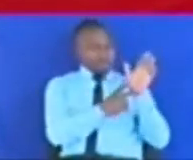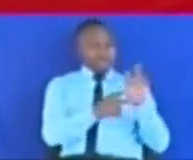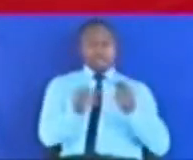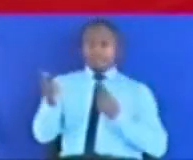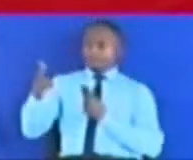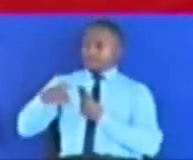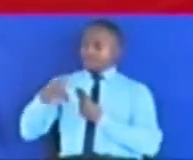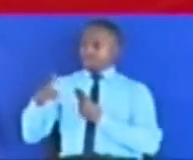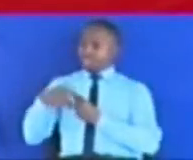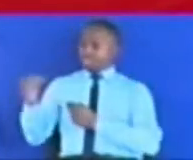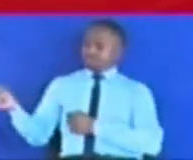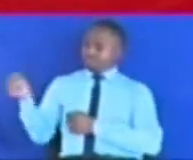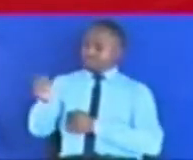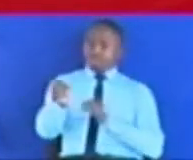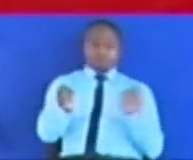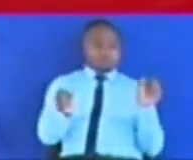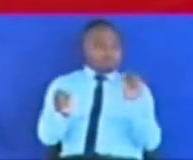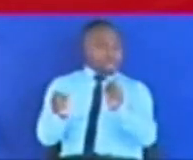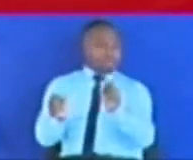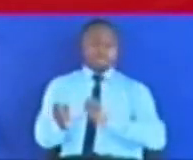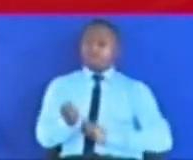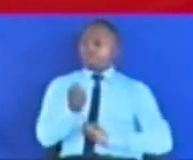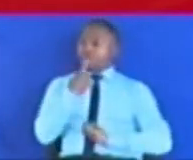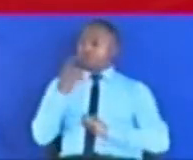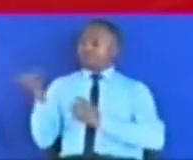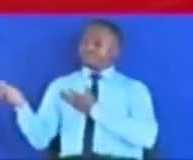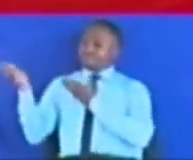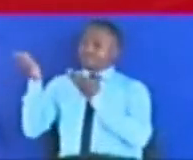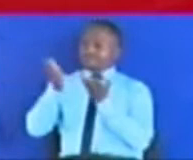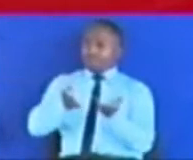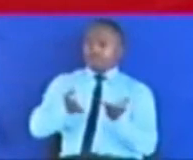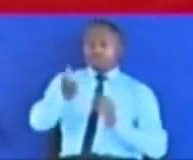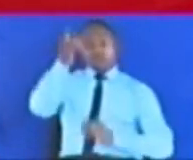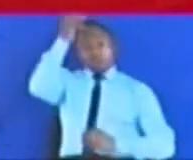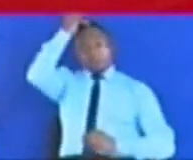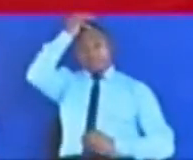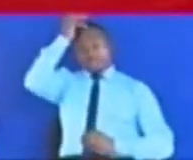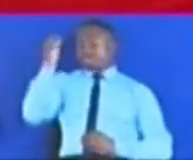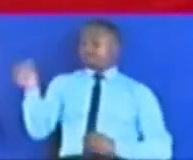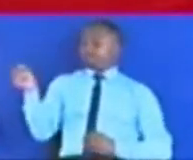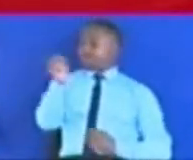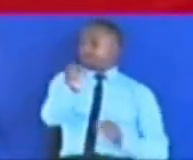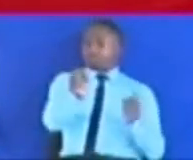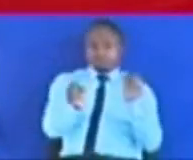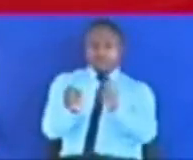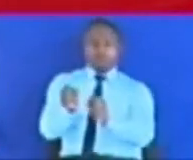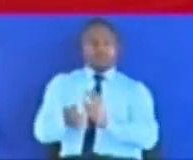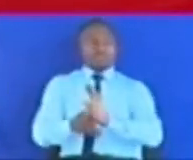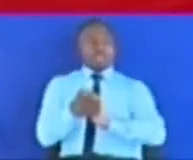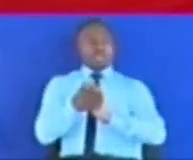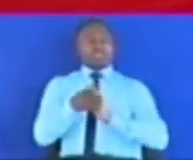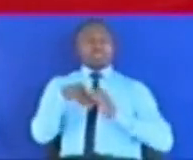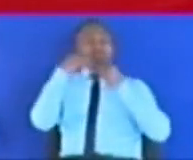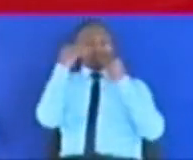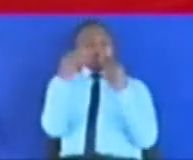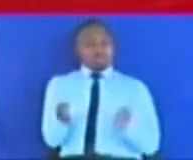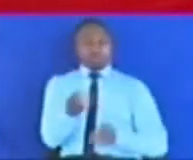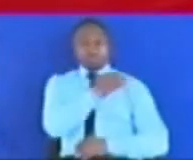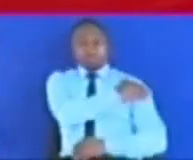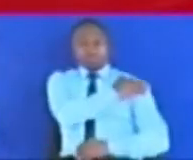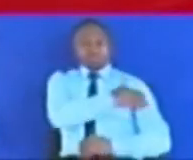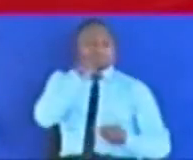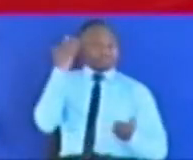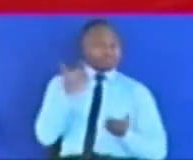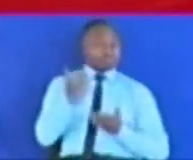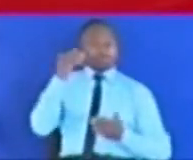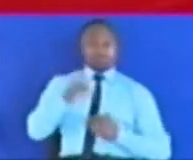madaktari, vipelekewe dawa, vipelekewe wauguzi, zianze kutoa huduma mara moja. Lakini mahala